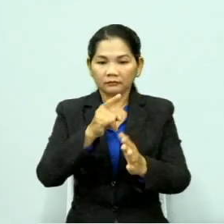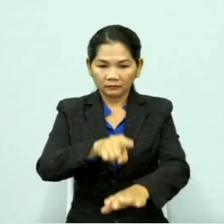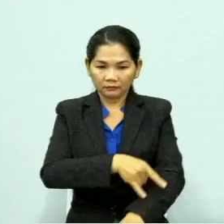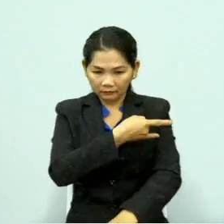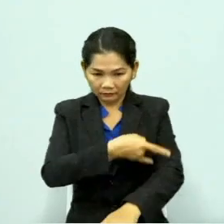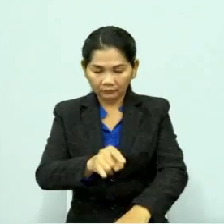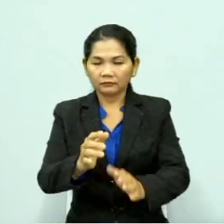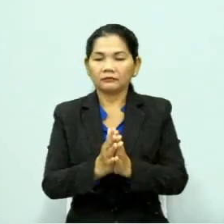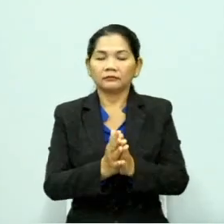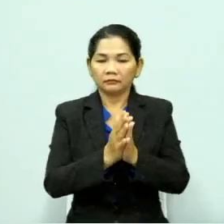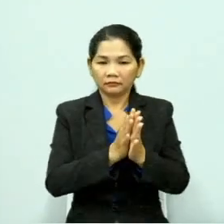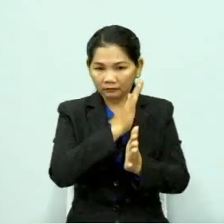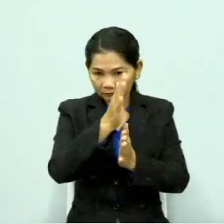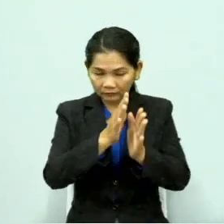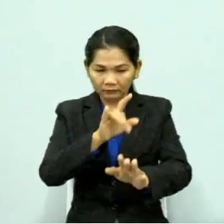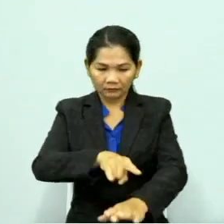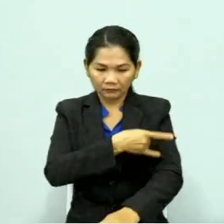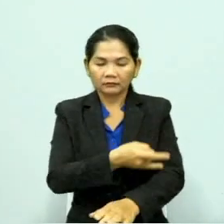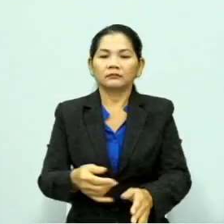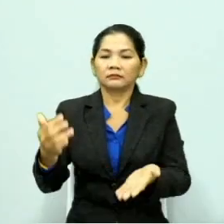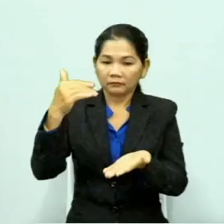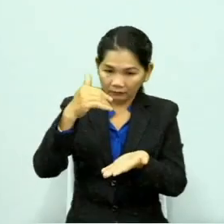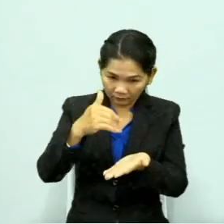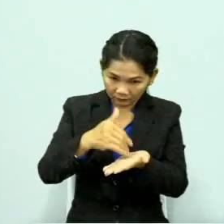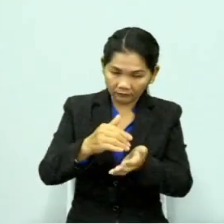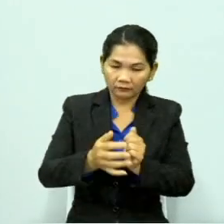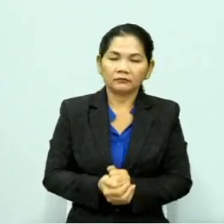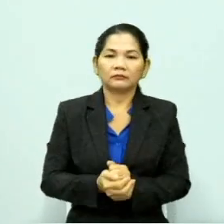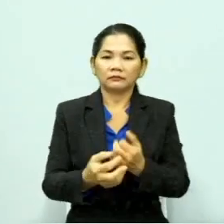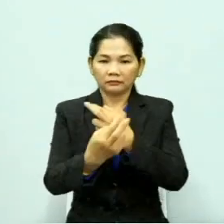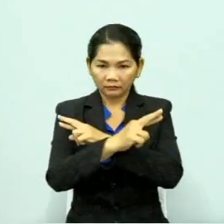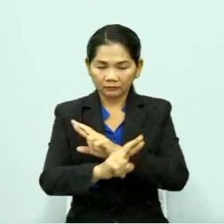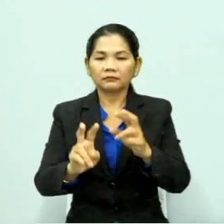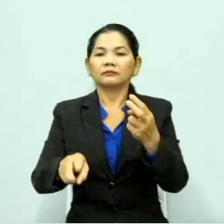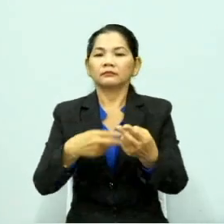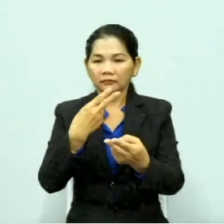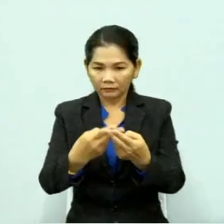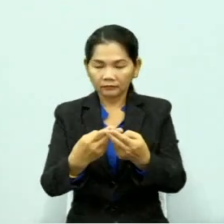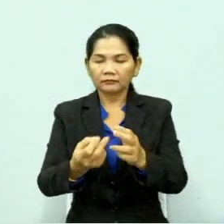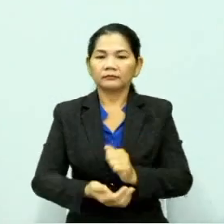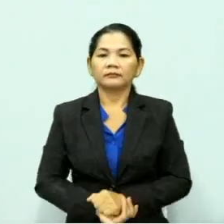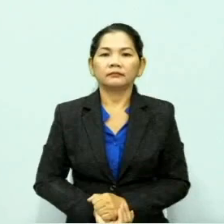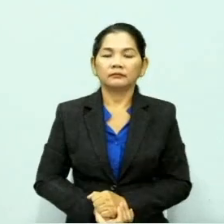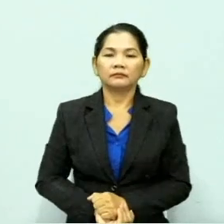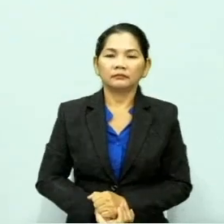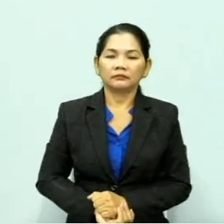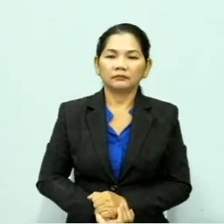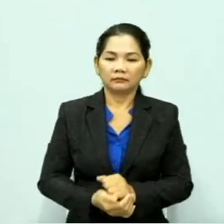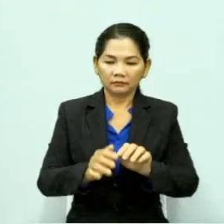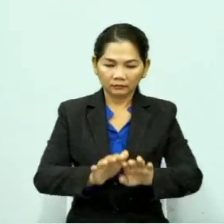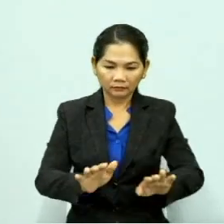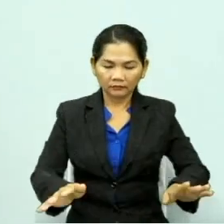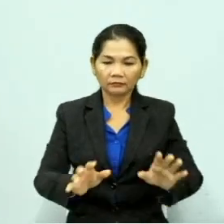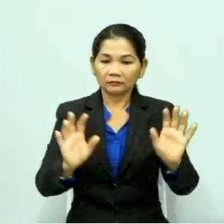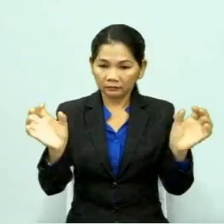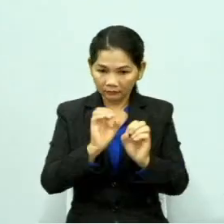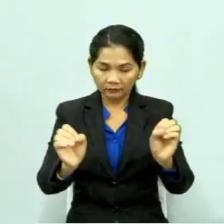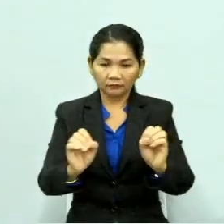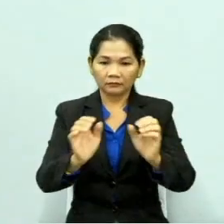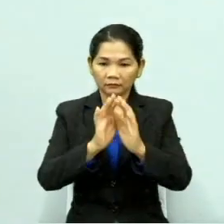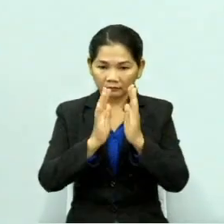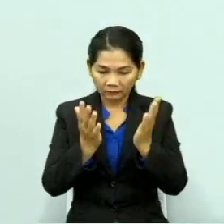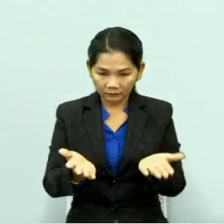chà rưỡi con sâu át tạ bọt mê sâu ní mà đoàn tiết chà đầm bấy trìm chlai xâm nú nha con hay chụp bùa con đầy át miên sử phân